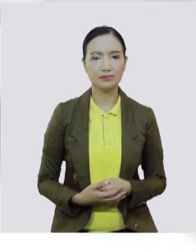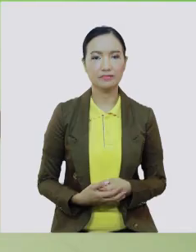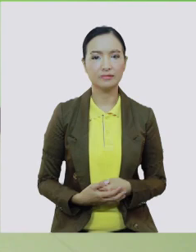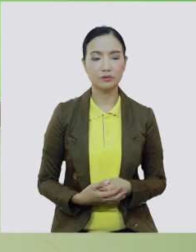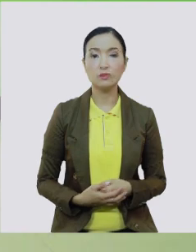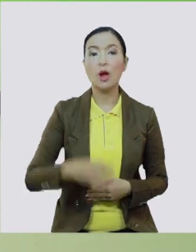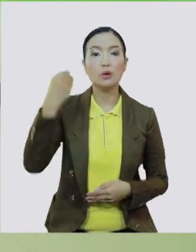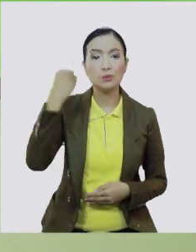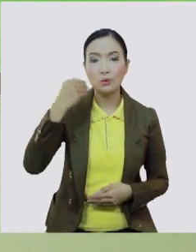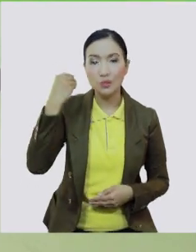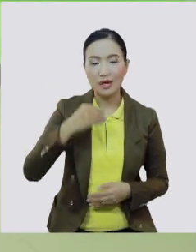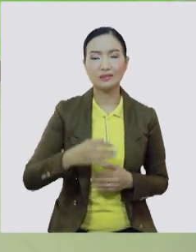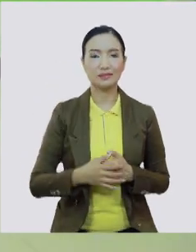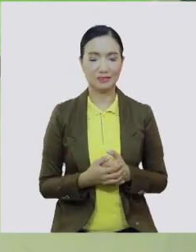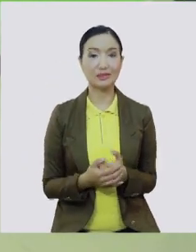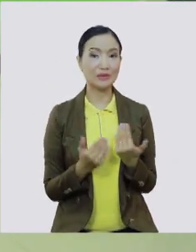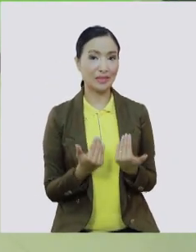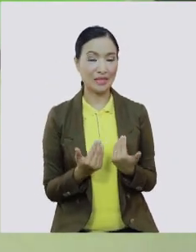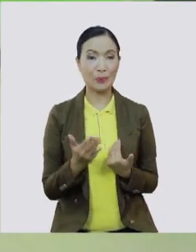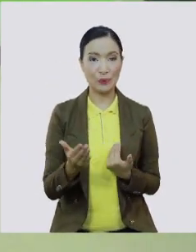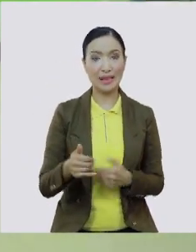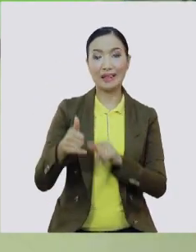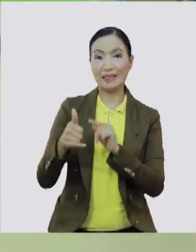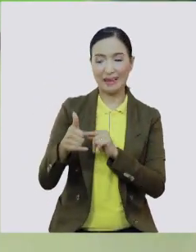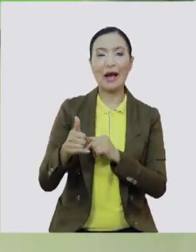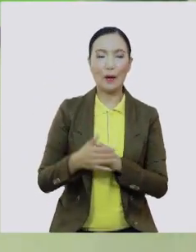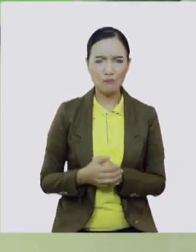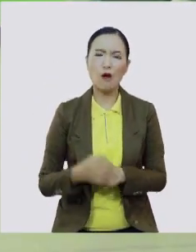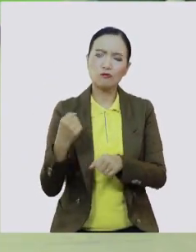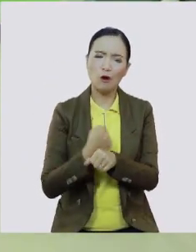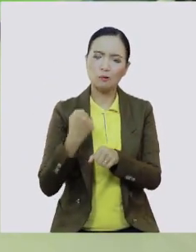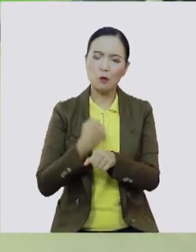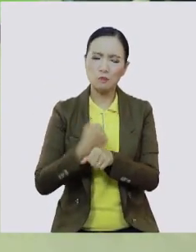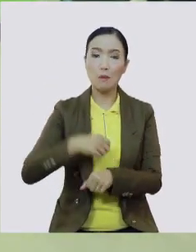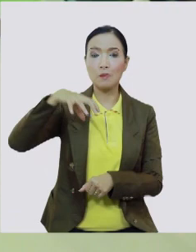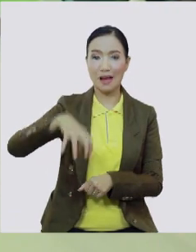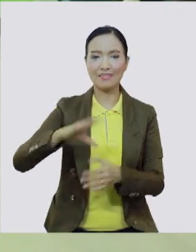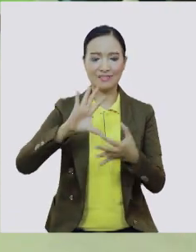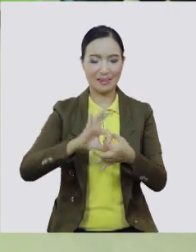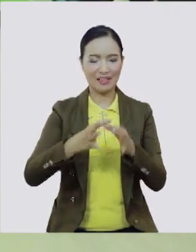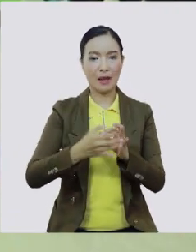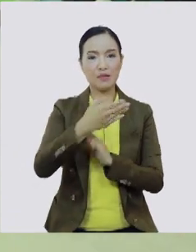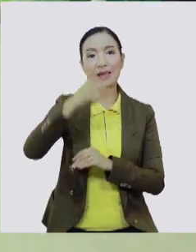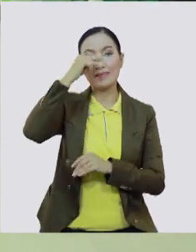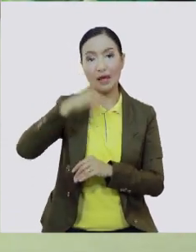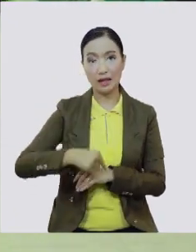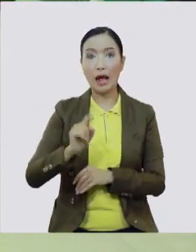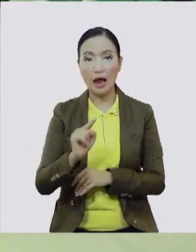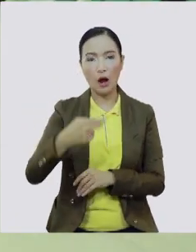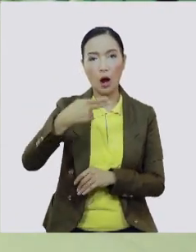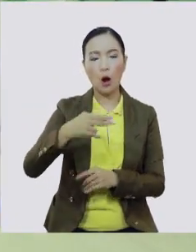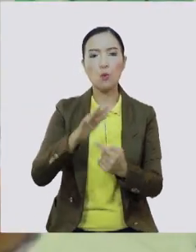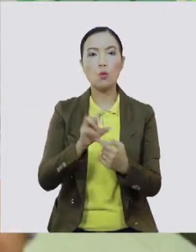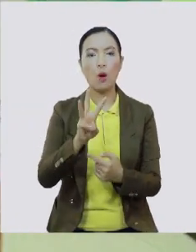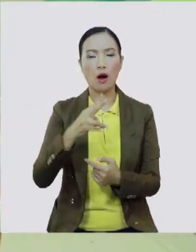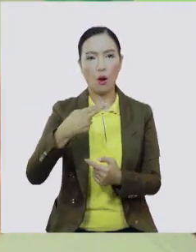ในทุกๆวันนะครับในช่วงนี้นะครับคุณหนึ่งก็จะมาเก็บตัวฝึกซ้อมที่การกีฬาแห่งประเทศไทยที่หัวหมากนะครับแล้วก็ทุ